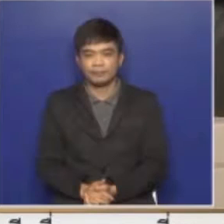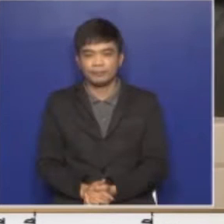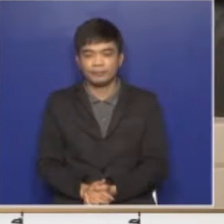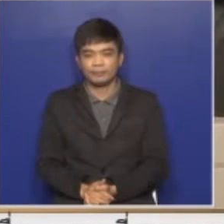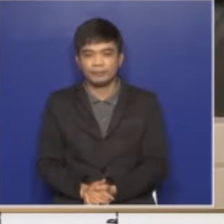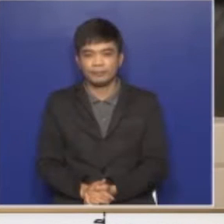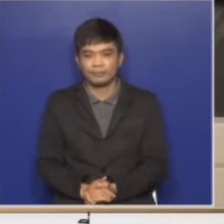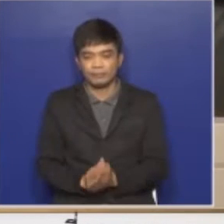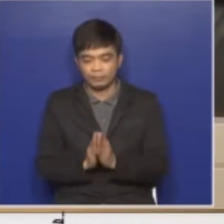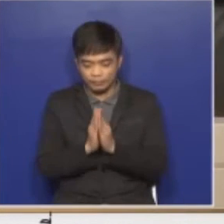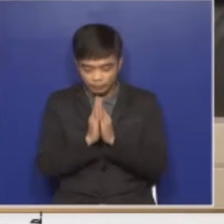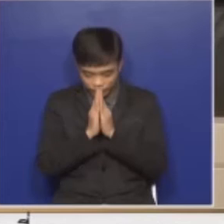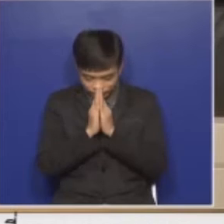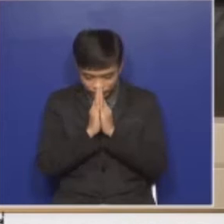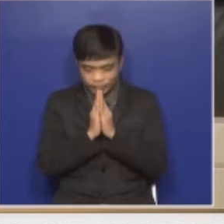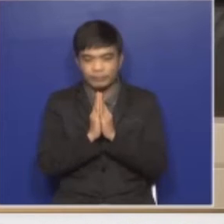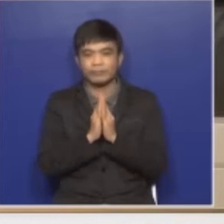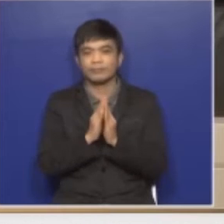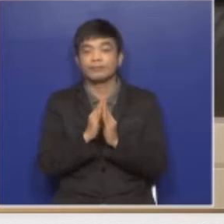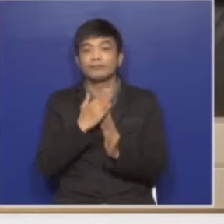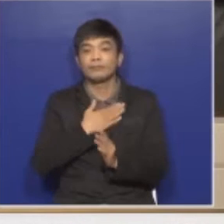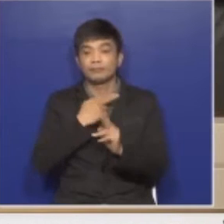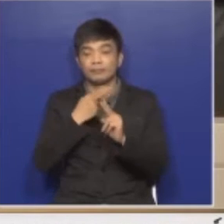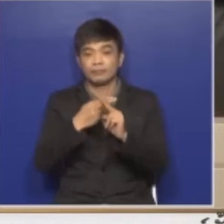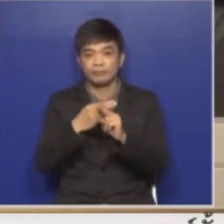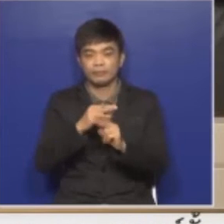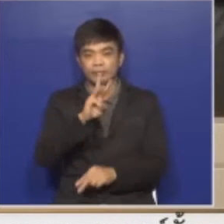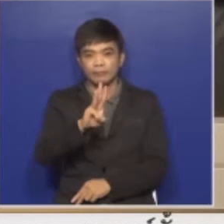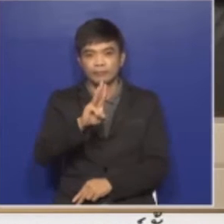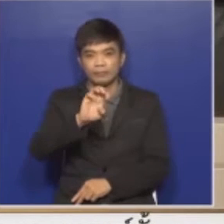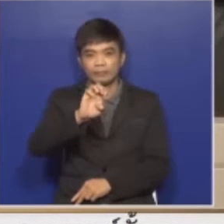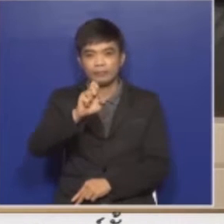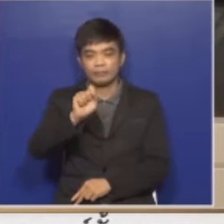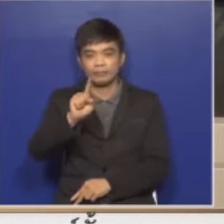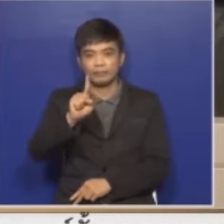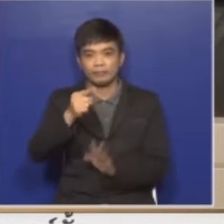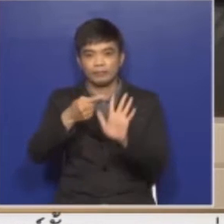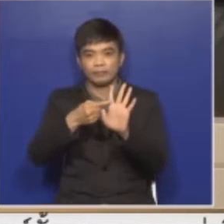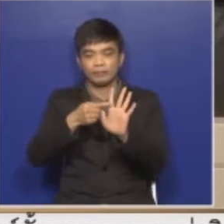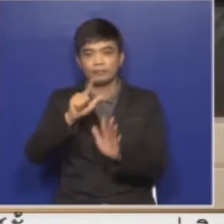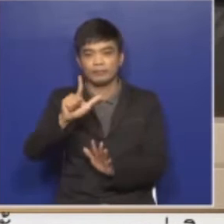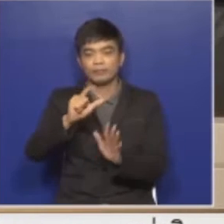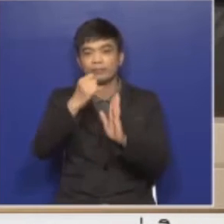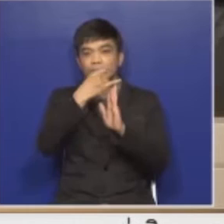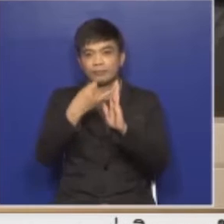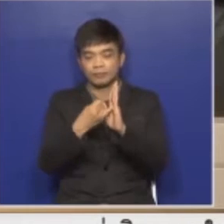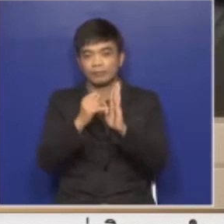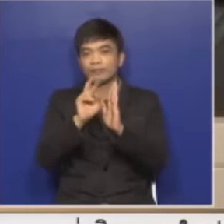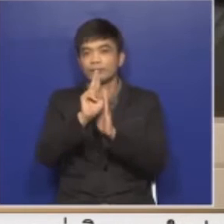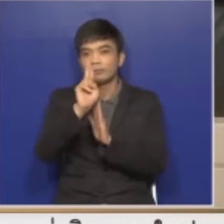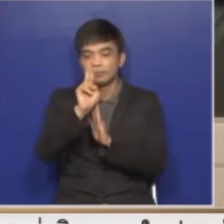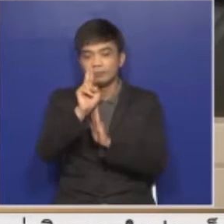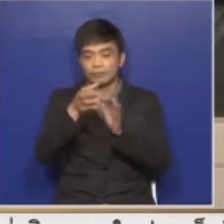ท่านประธานที่เราครับผมวิสารเตชะธีรวัฒน์พรรคเพื่อไทยจากจังหวัดเชียงรายต้องขอขอบพระคุณท่านประธาน